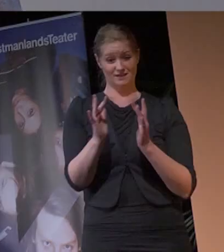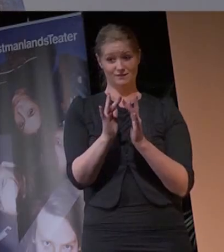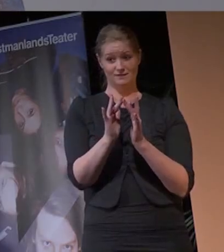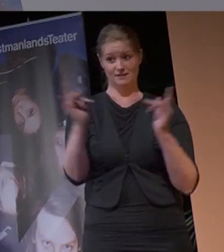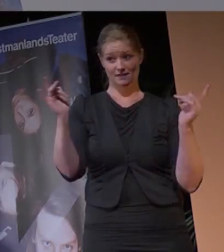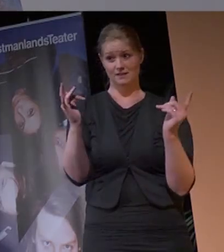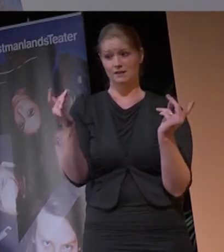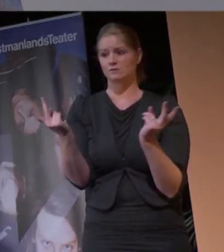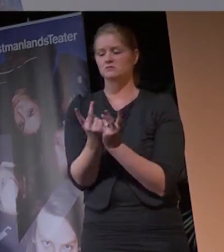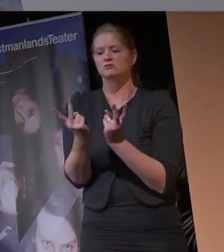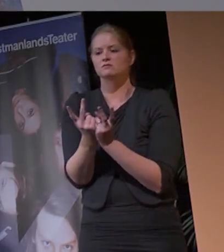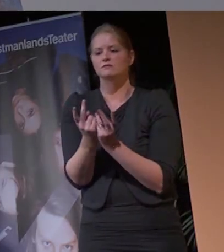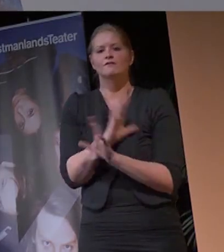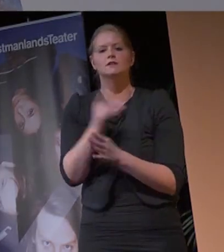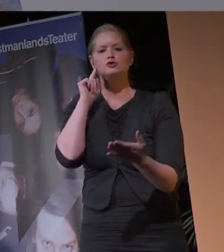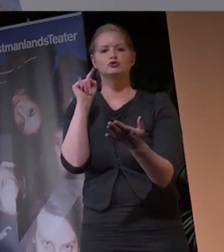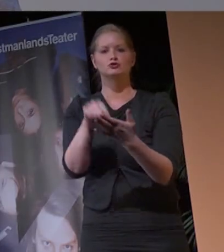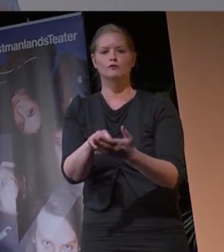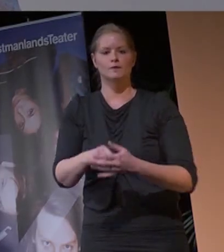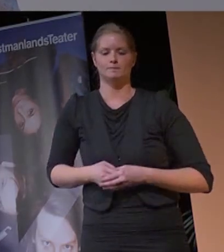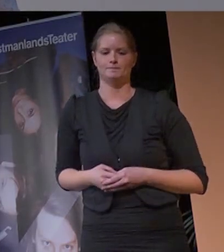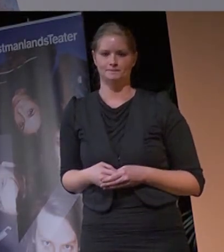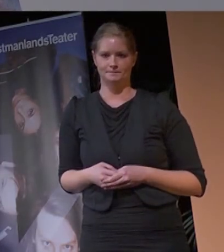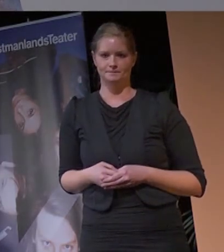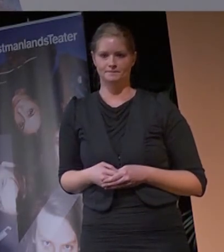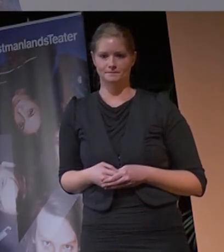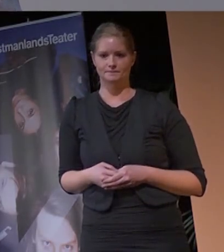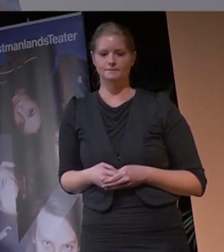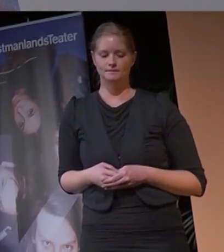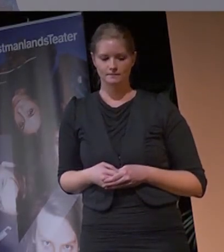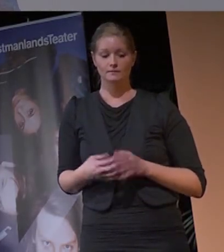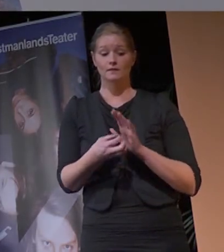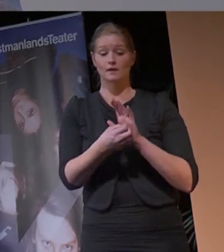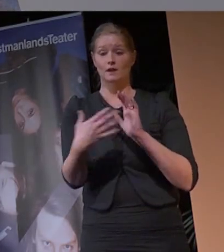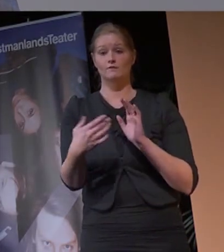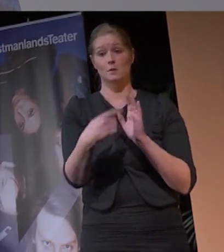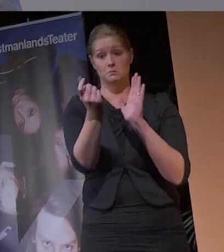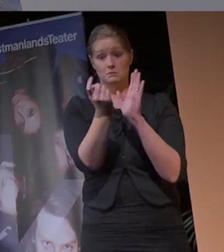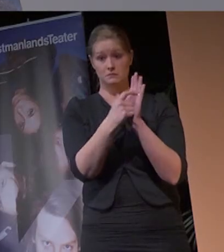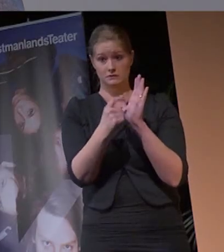eller mindre meningslös. Och därför är ju principen om